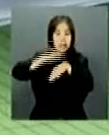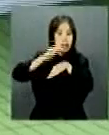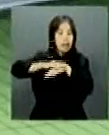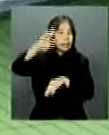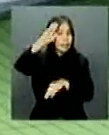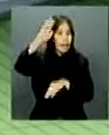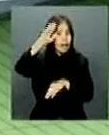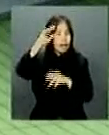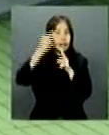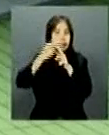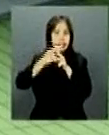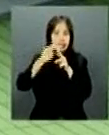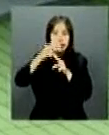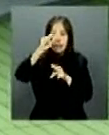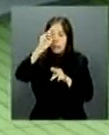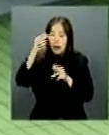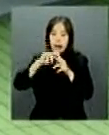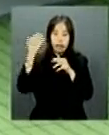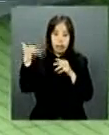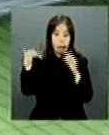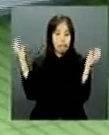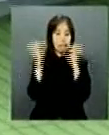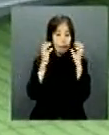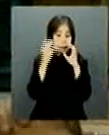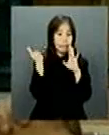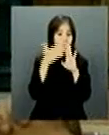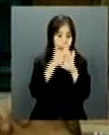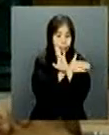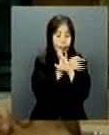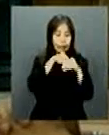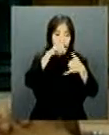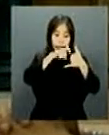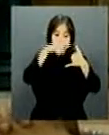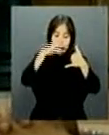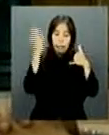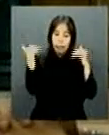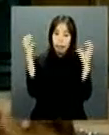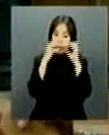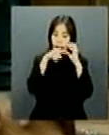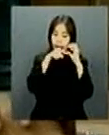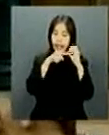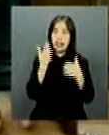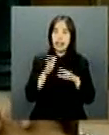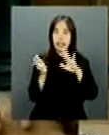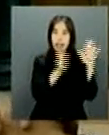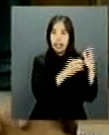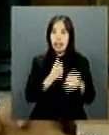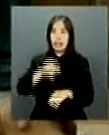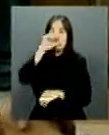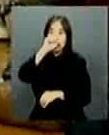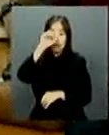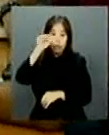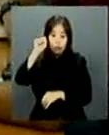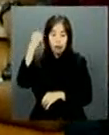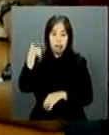เสบอที่มีเรื่องกับผู้ตายก่อนหน้านี้มาให้ปากคำส่วนนายการุณและนายแทนคุณนั้นให้ปากคำแล้วค่ะ